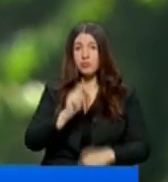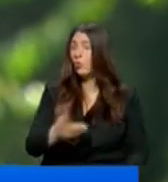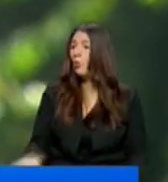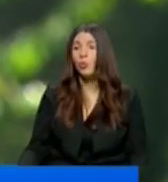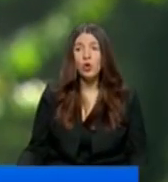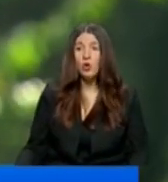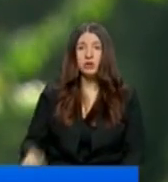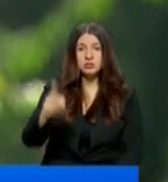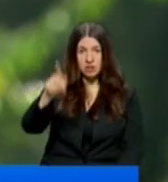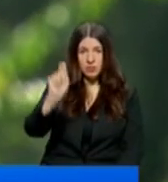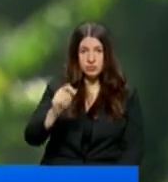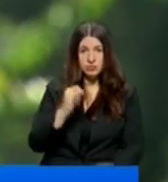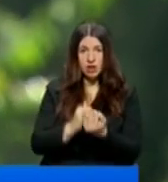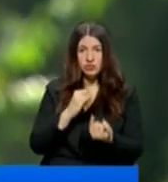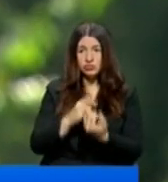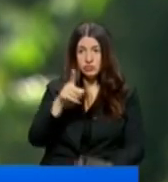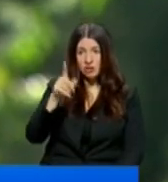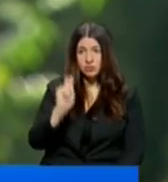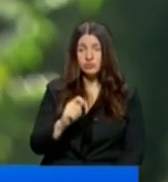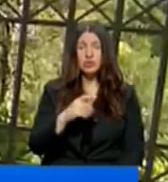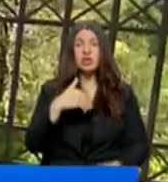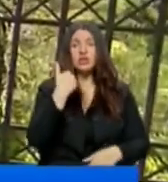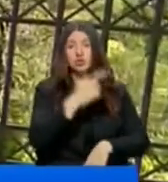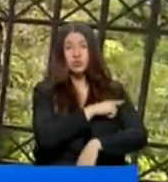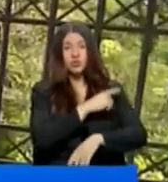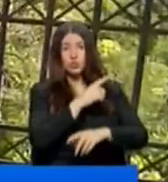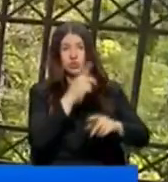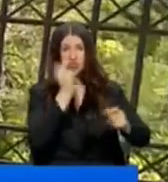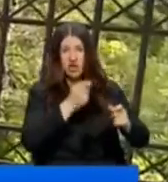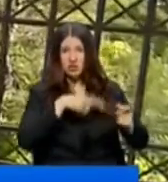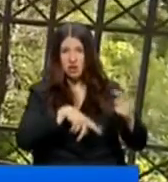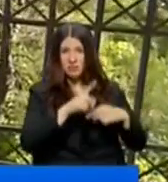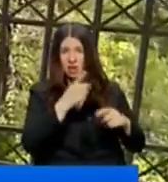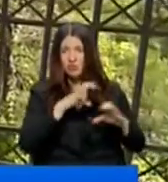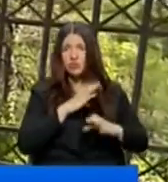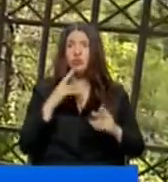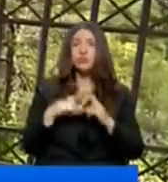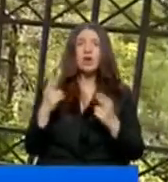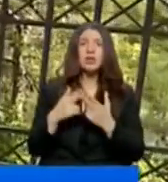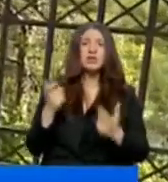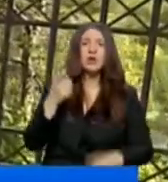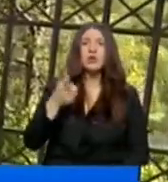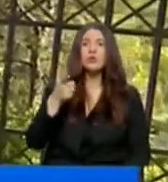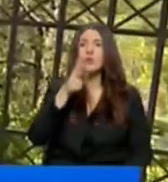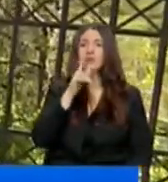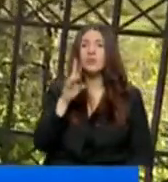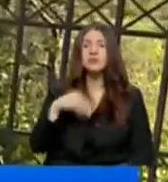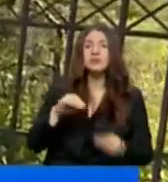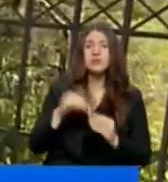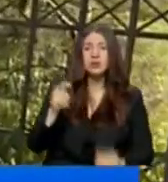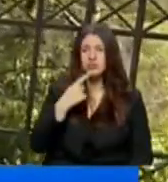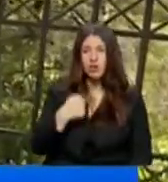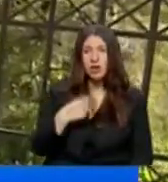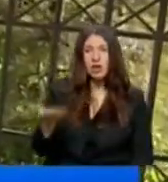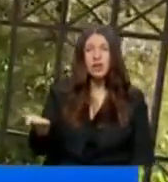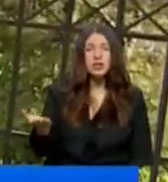Hayır. Sen yapıyorsun kardeşim. Dış koşullar mı etkiliyor ama? Dış efendim, koşullar. Bana söylesinler dünyanın neresinde 315 zam geldi? Yok mu?